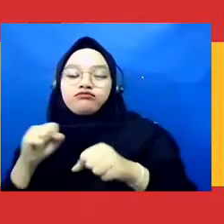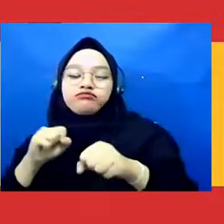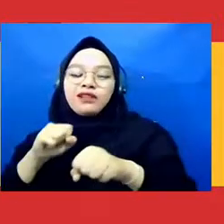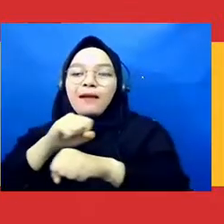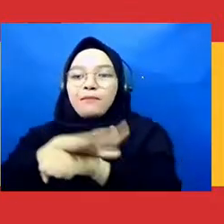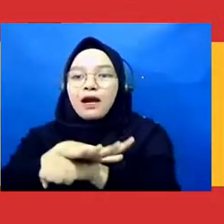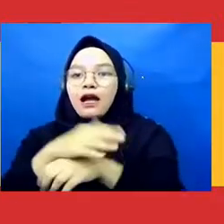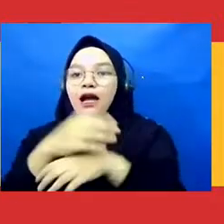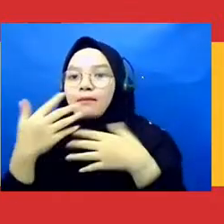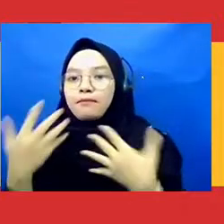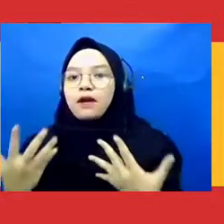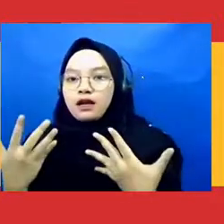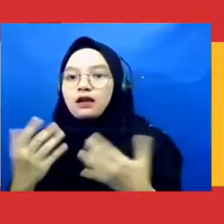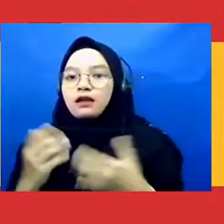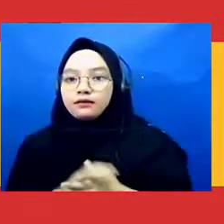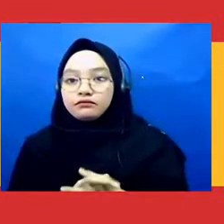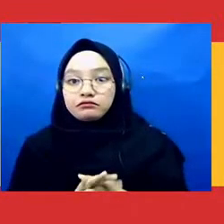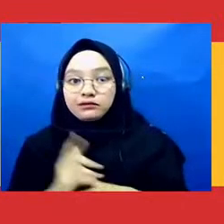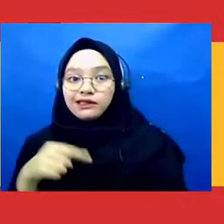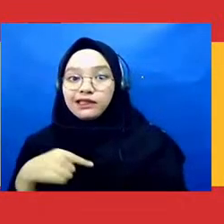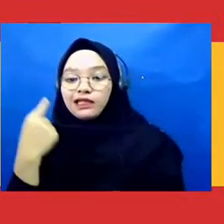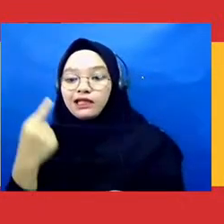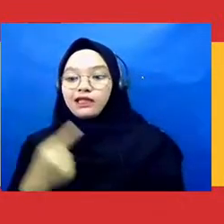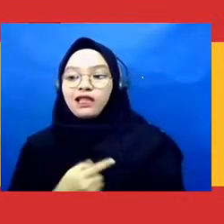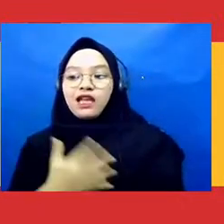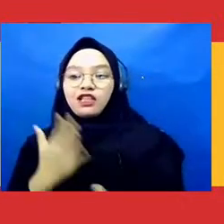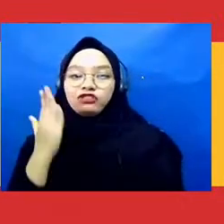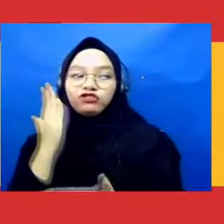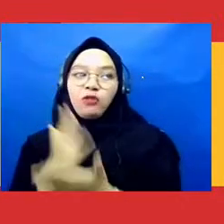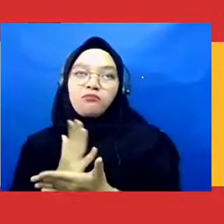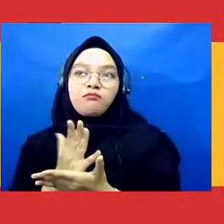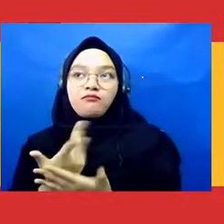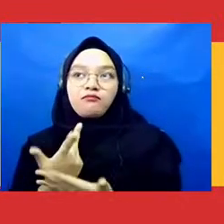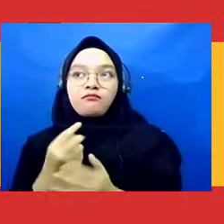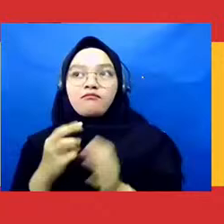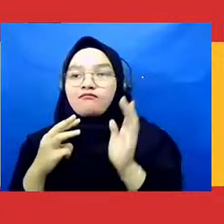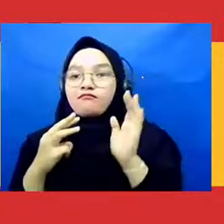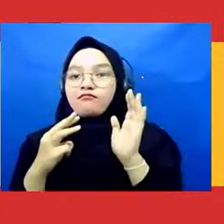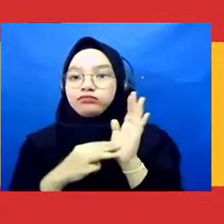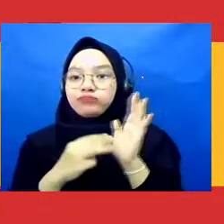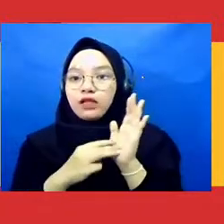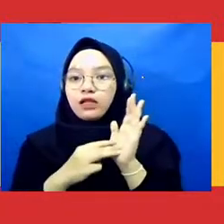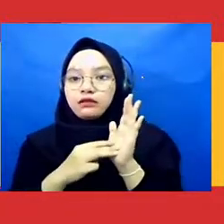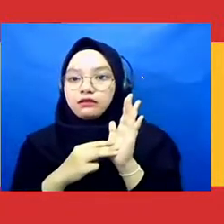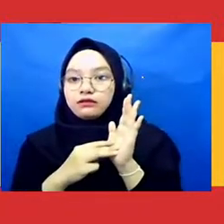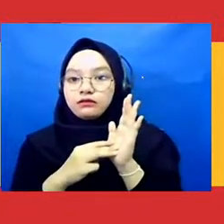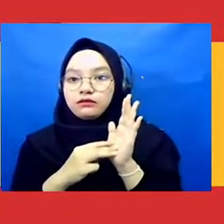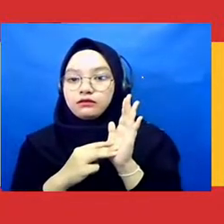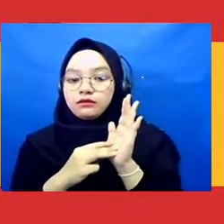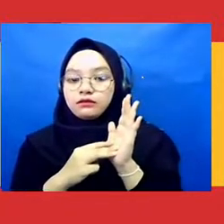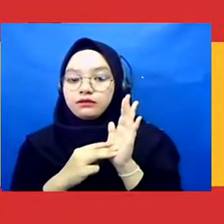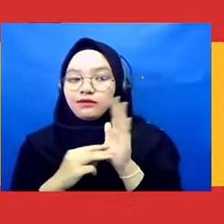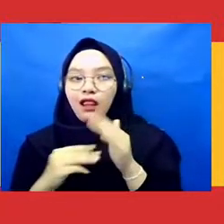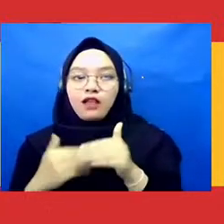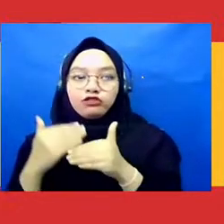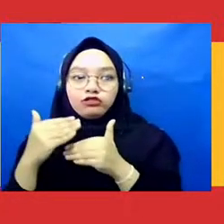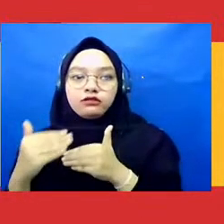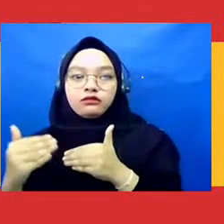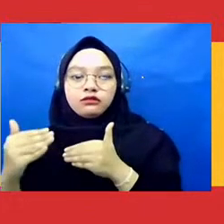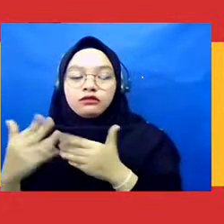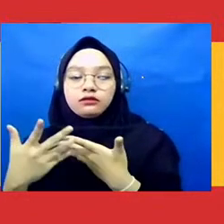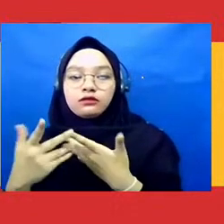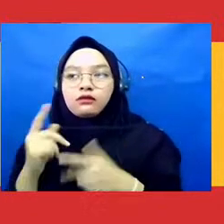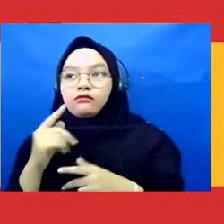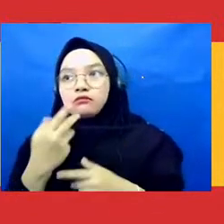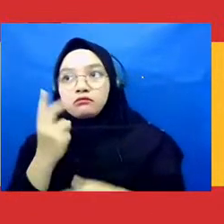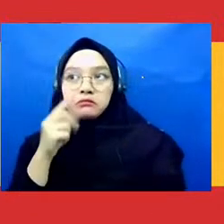Oke. Kita stop dulu untuk masalah. Kita beranjak ke yang berikutnya. Kalau Bapak Ibu